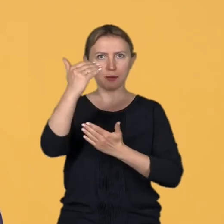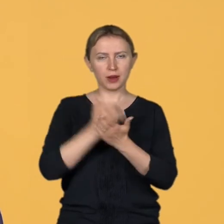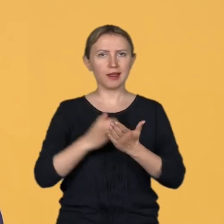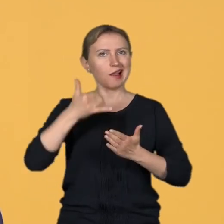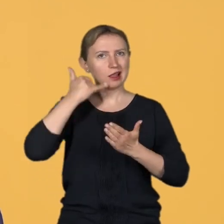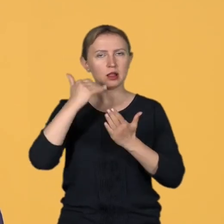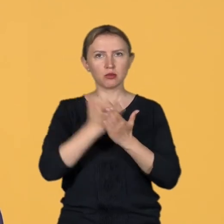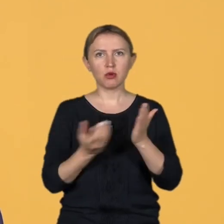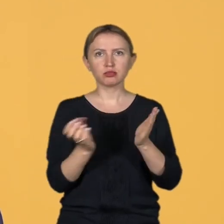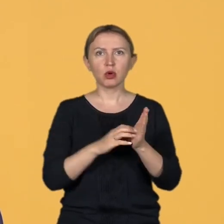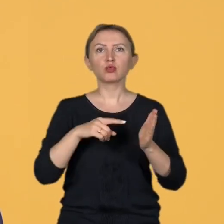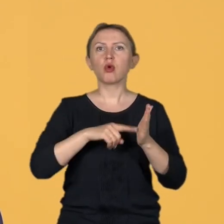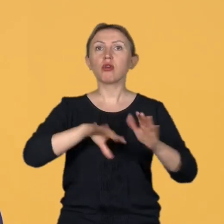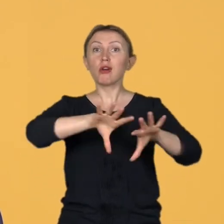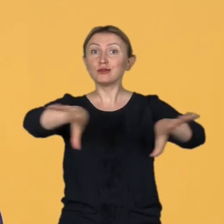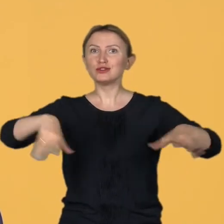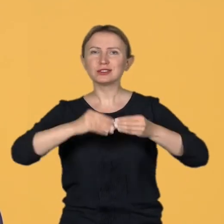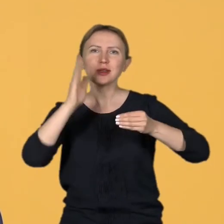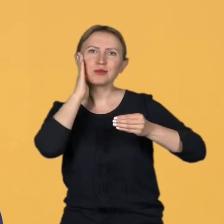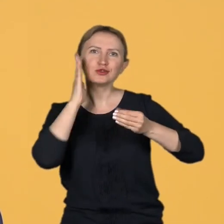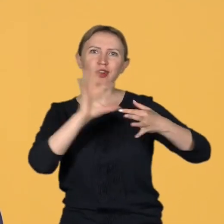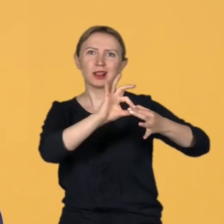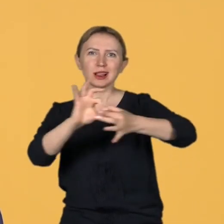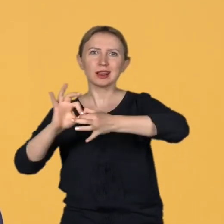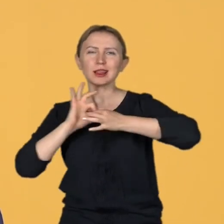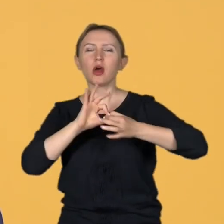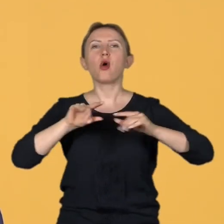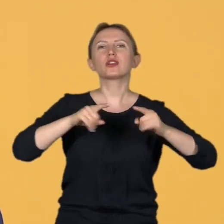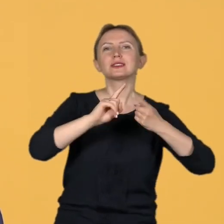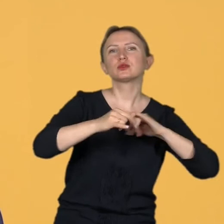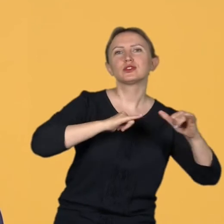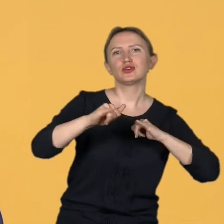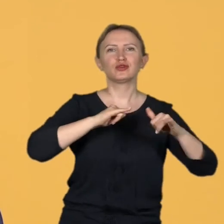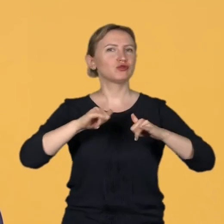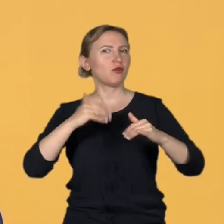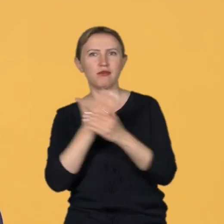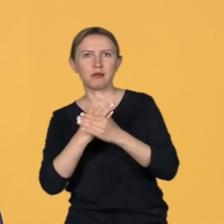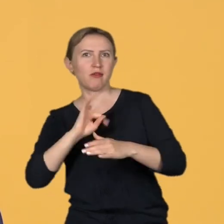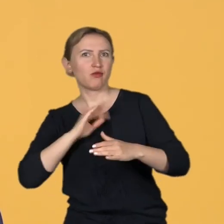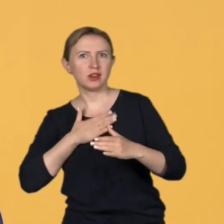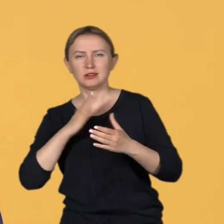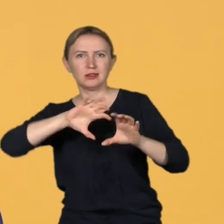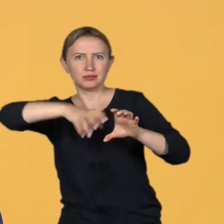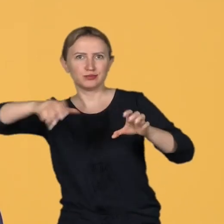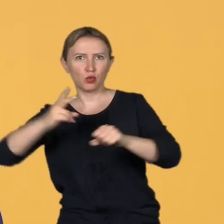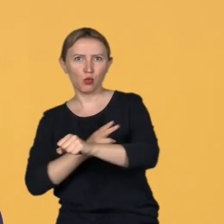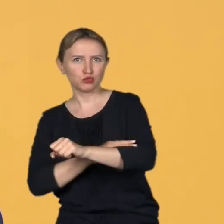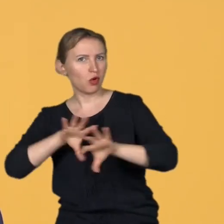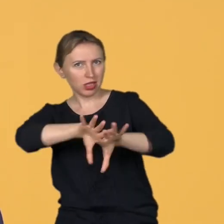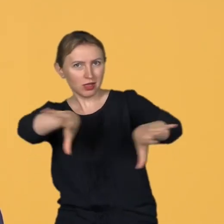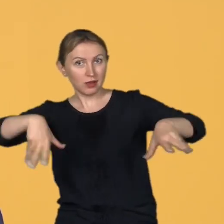połączyć wszystkich mieszkańców, ale także przedsiębiorców, organizacje pozarządowe i wszystkie nasze jednostki. To